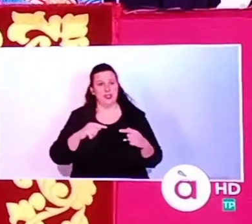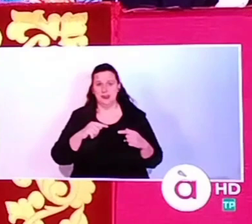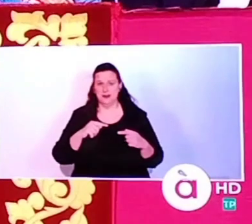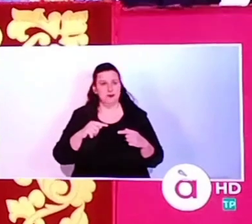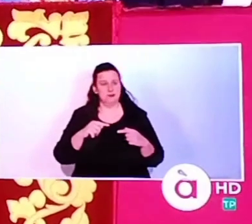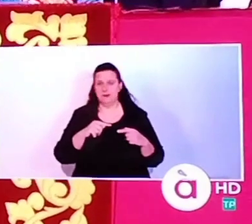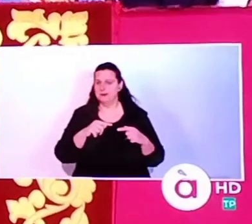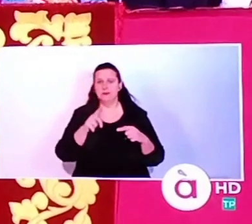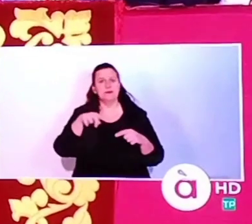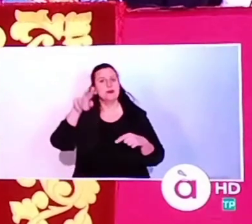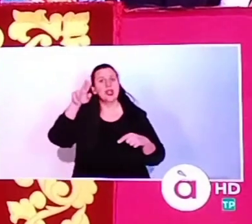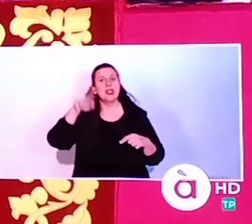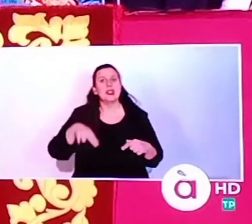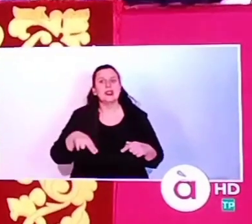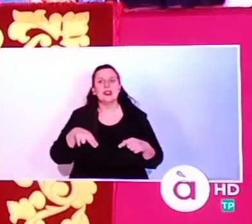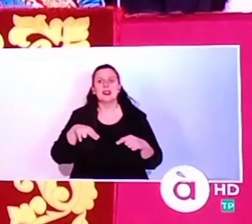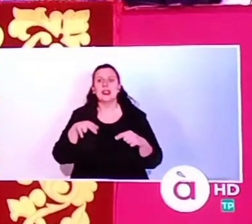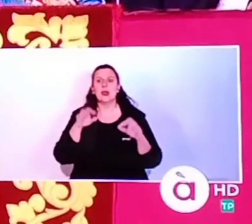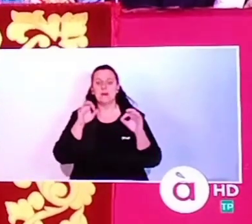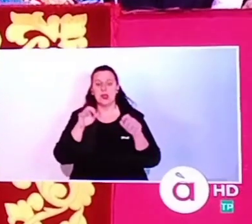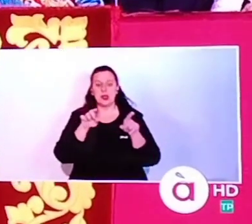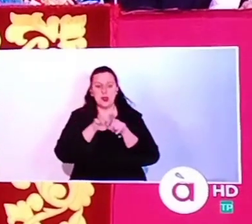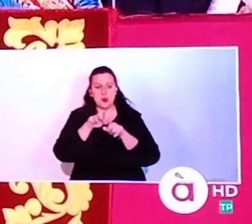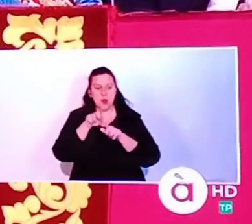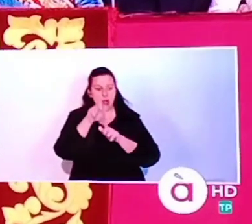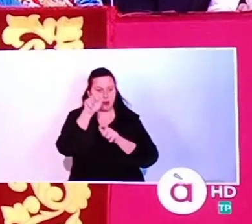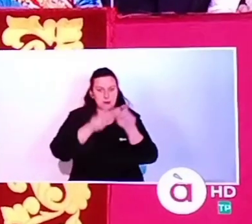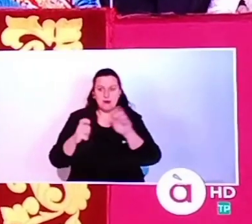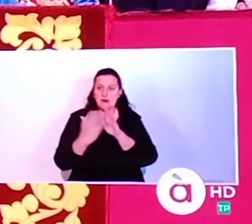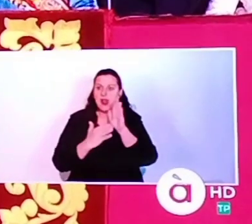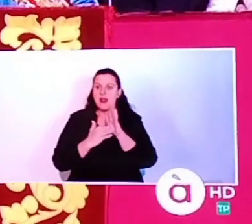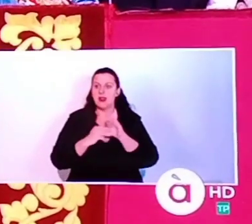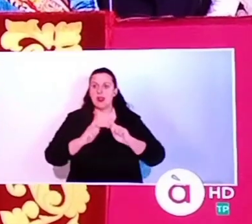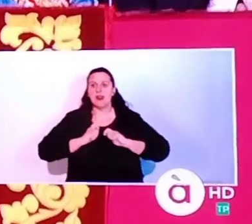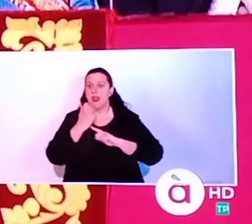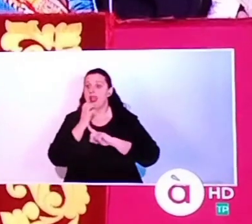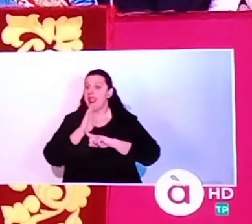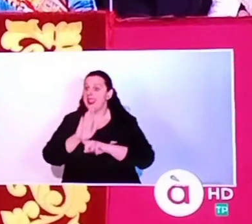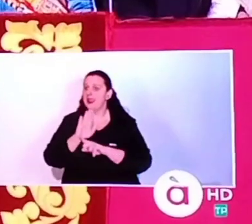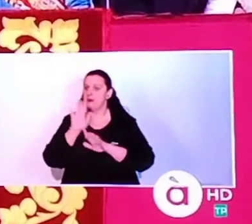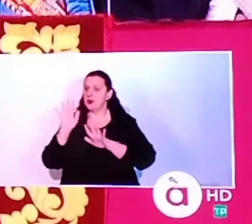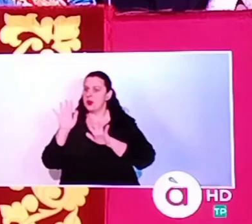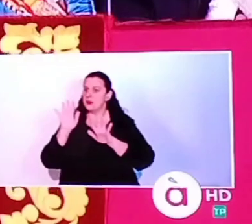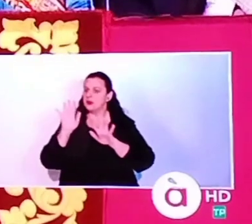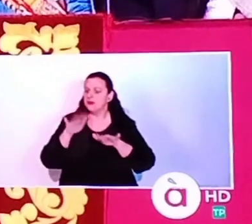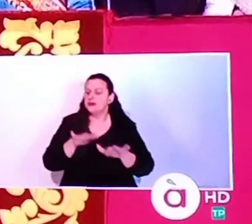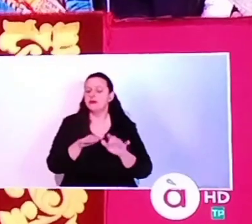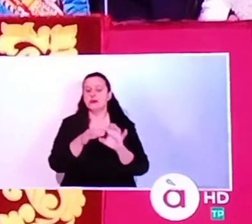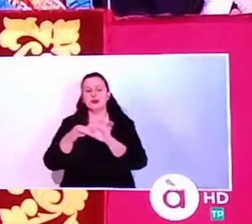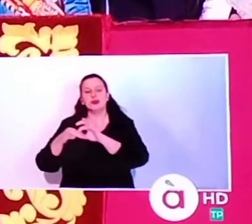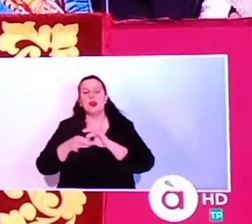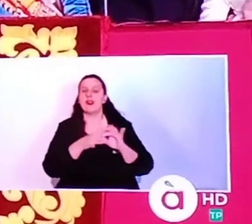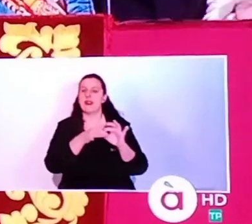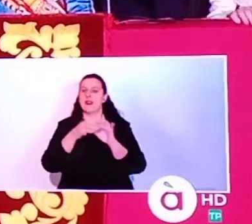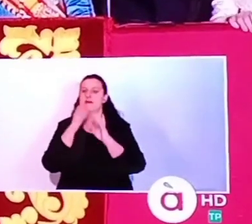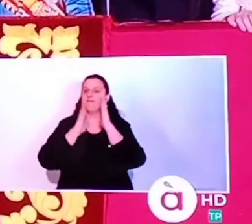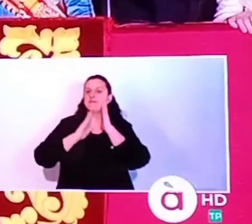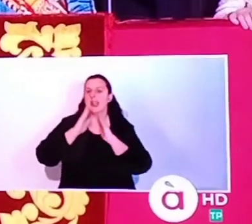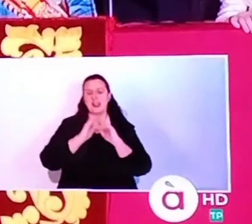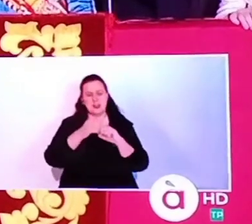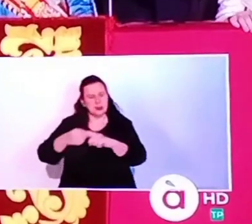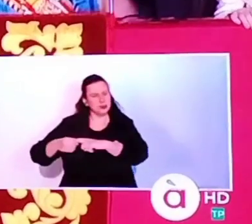són també el major exèrcit de solidaritat i de cariño. Moltíssimes gràcies a